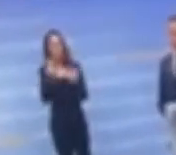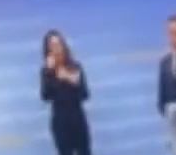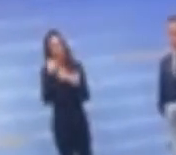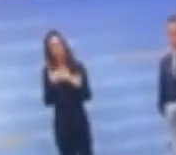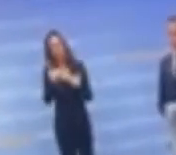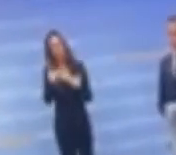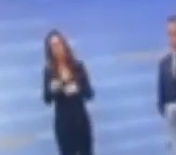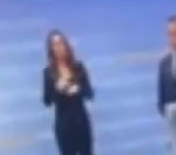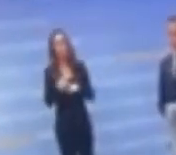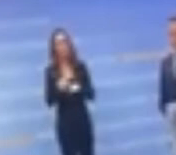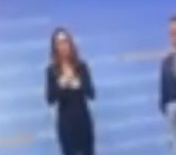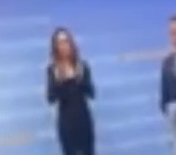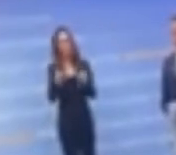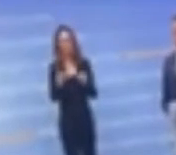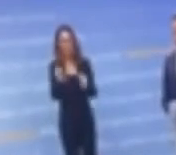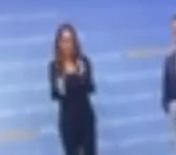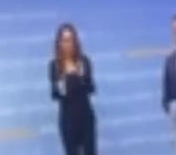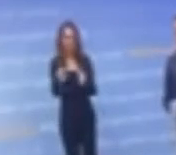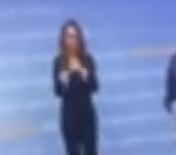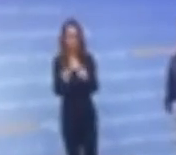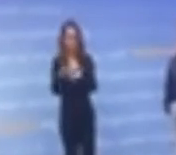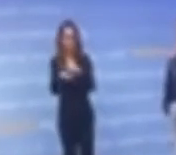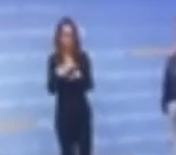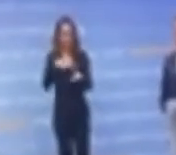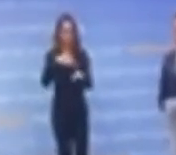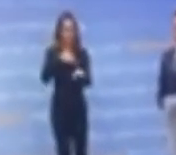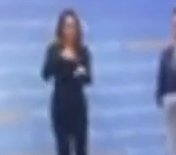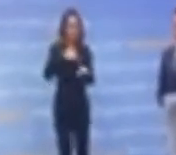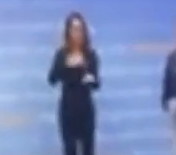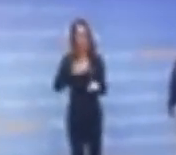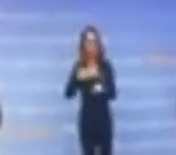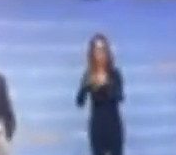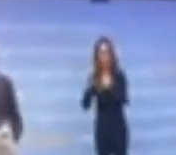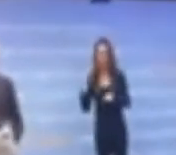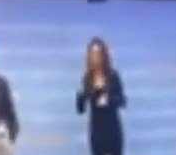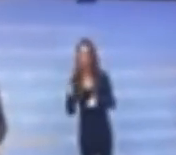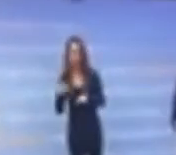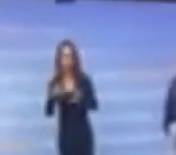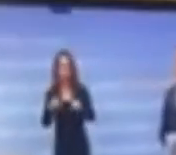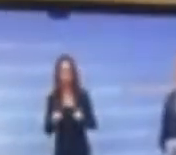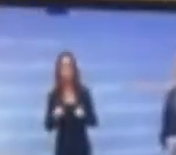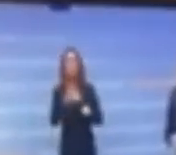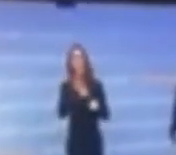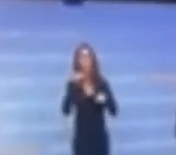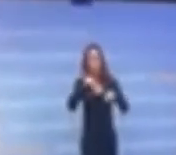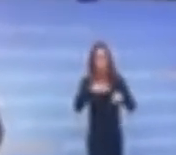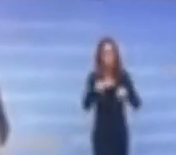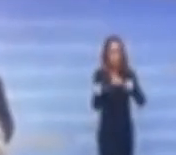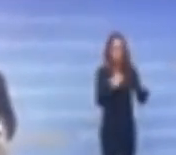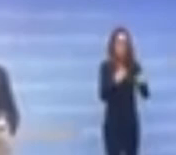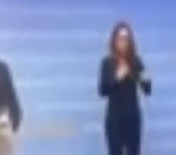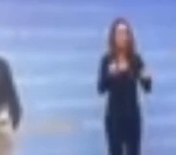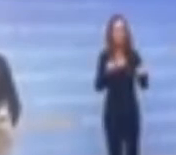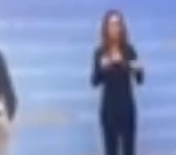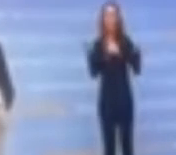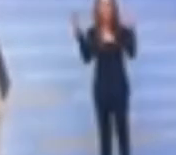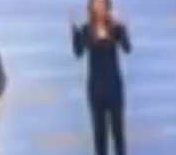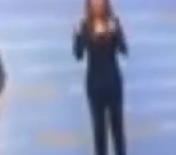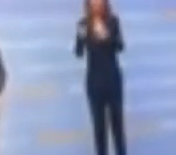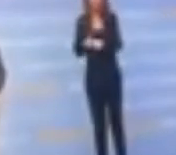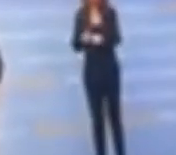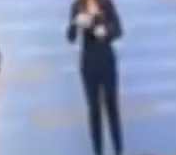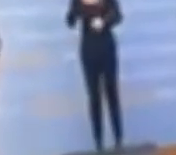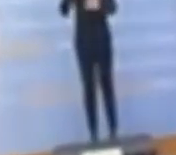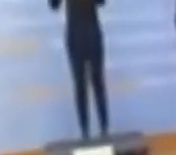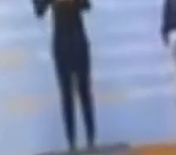juridische stappen moeten worden gezet door Fred Grappenhaus en mij. Zou het debat vandaag geweest zijn, aan de avondklok in vrijdagavond. Nu de Kamer